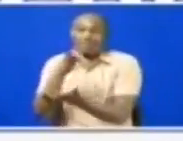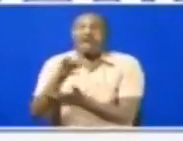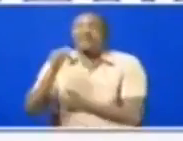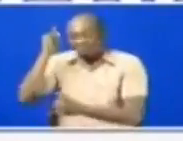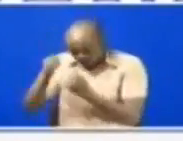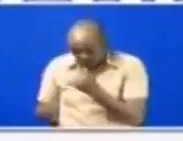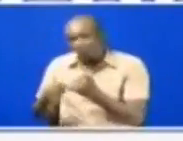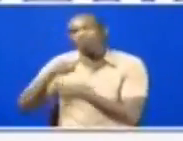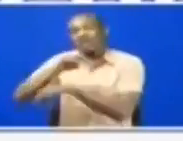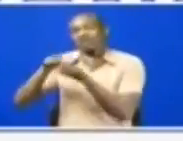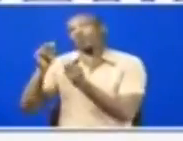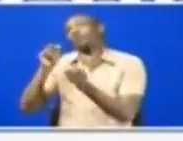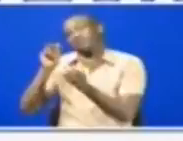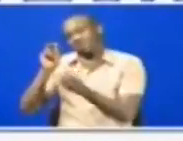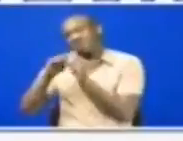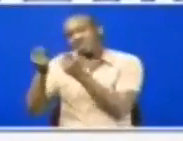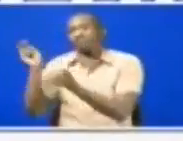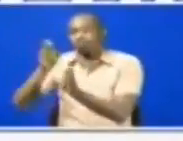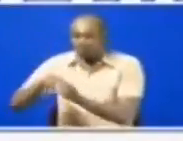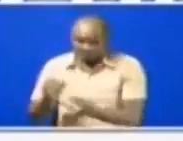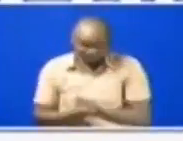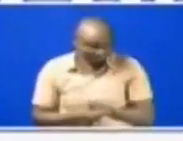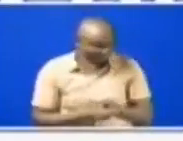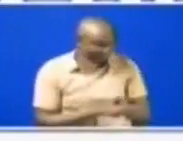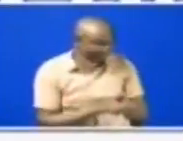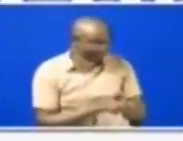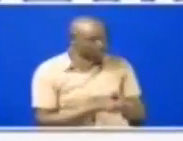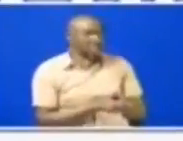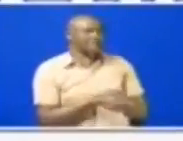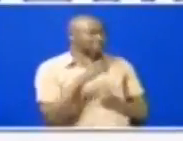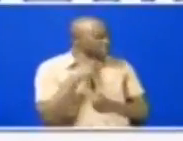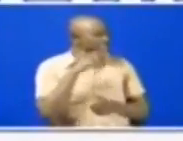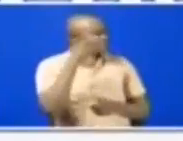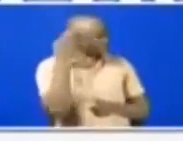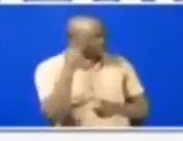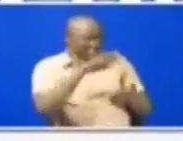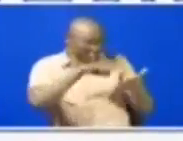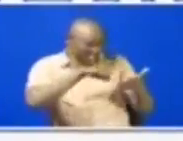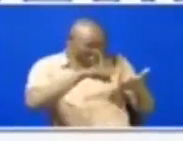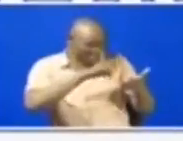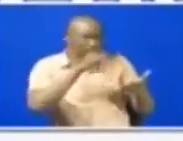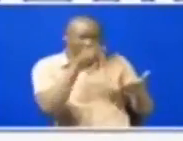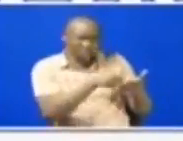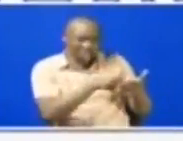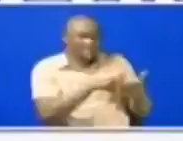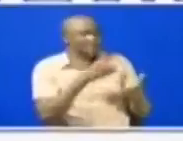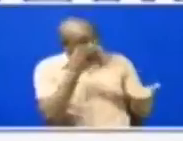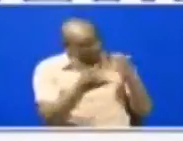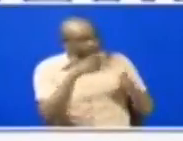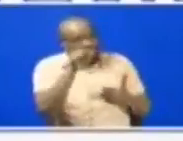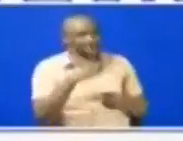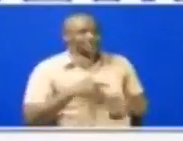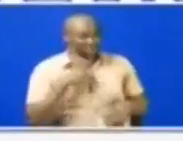ukajipata tumeingia national team. Naam. Ndio. Na kuna mahali ambapo nilisoma na nikapata kwamba kidogo pengine